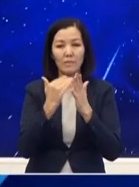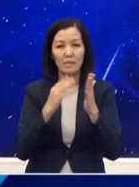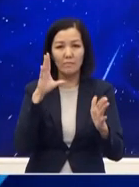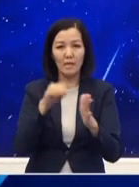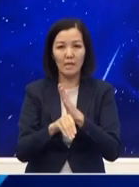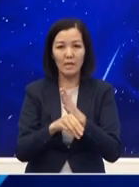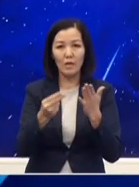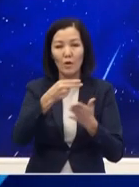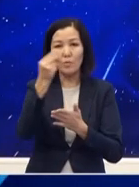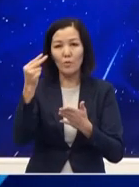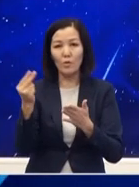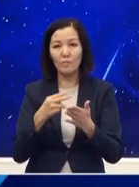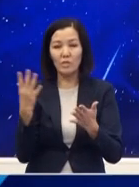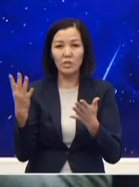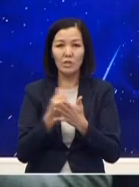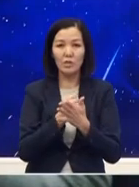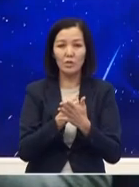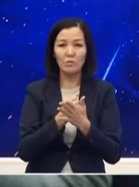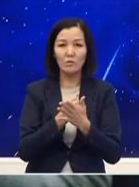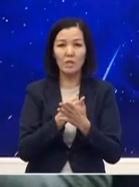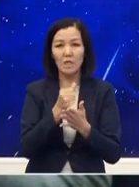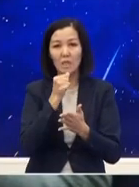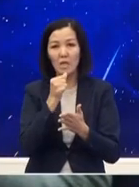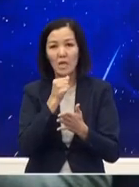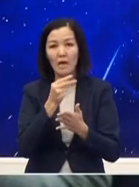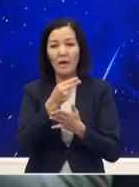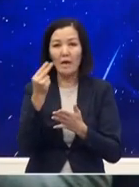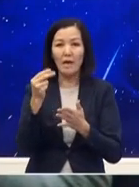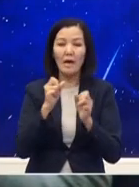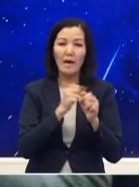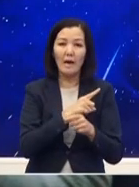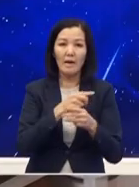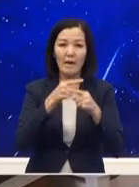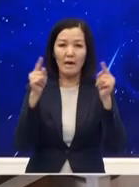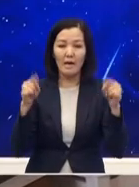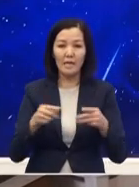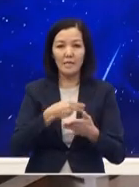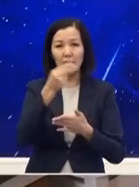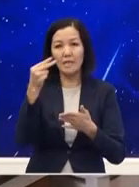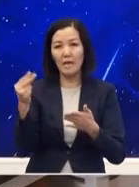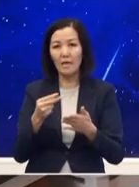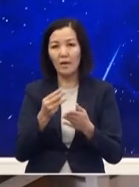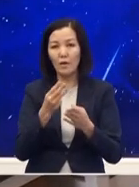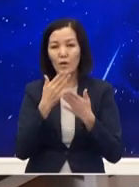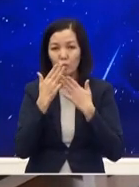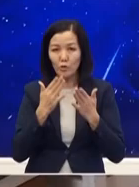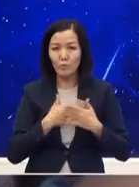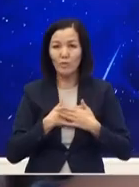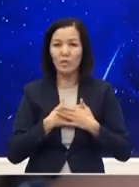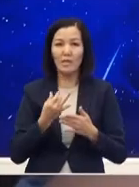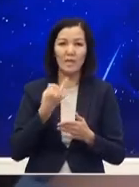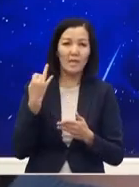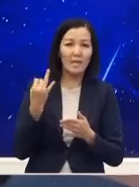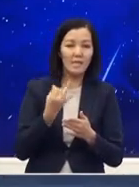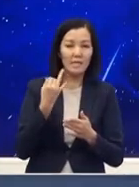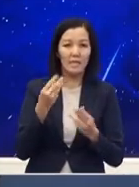енген. Көркем суретті мұндай жетістіктерге жетуінің сырын ол ақ қағаз бен қылғаламға шексіз құмарлығының жемісі. Маңдай